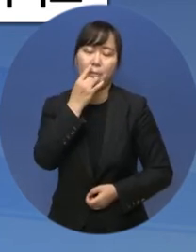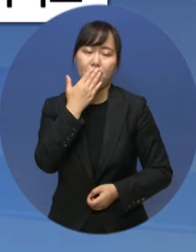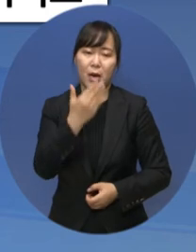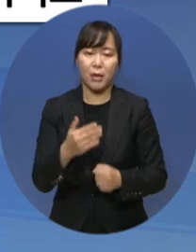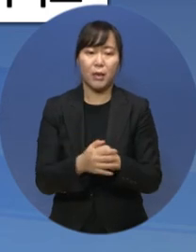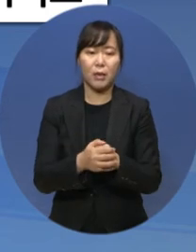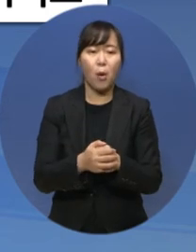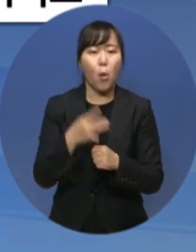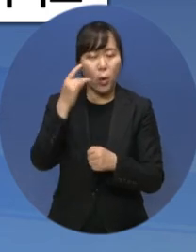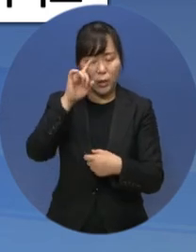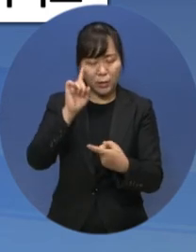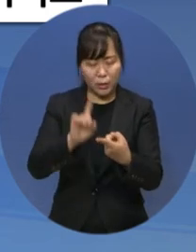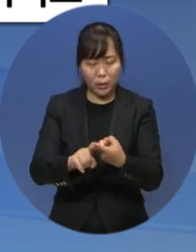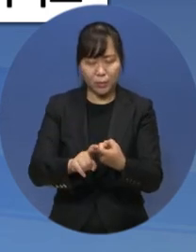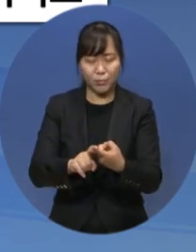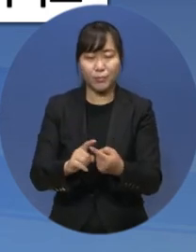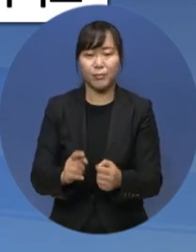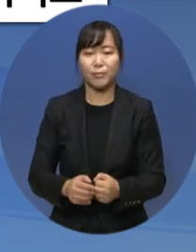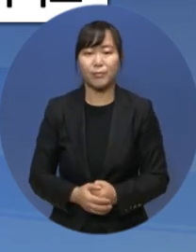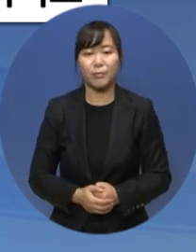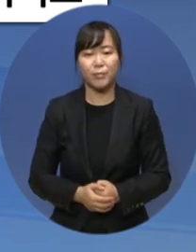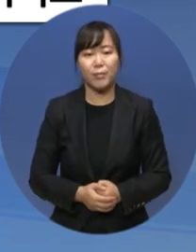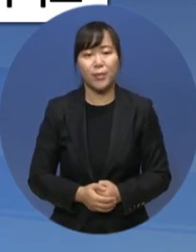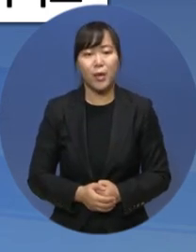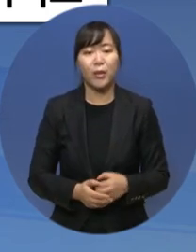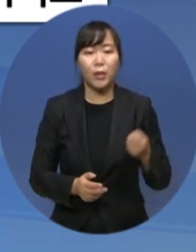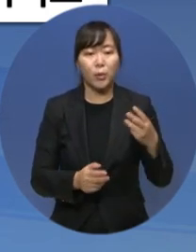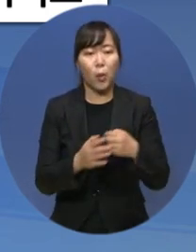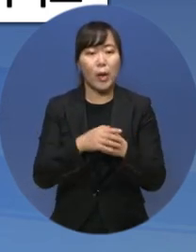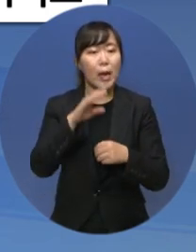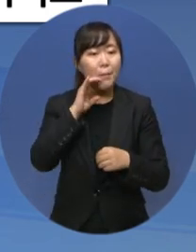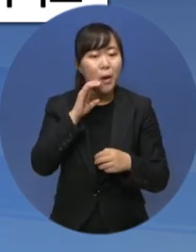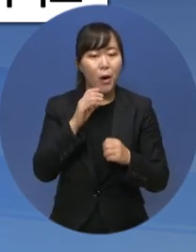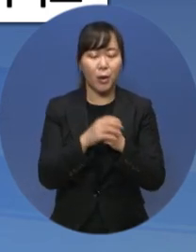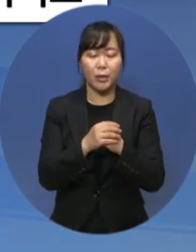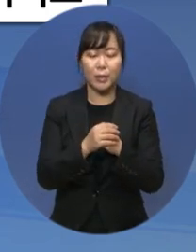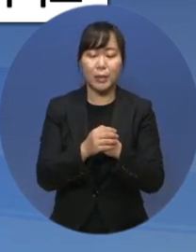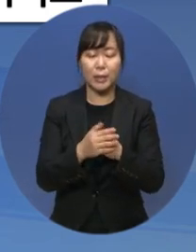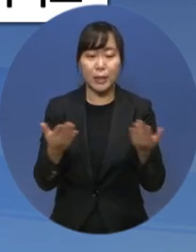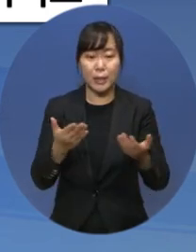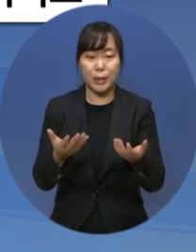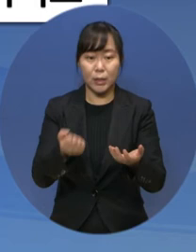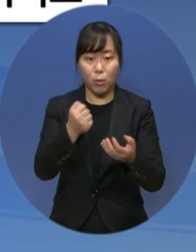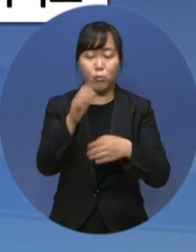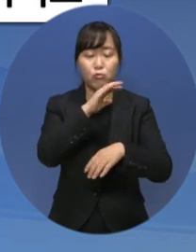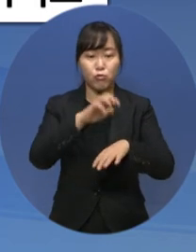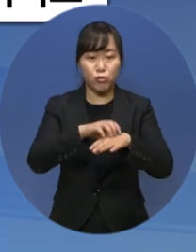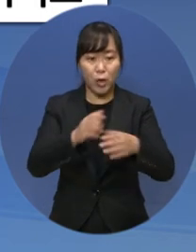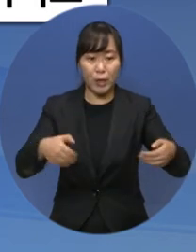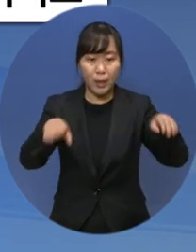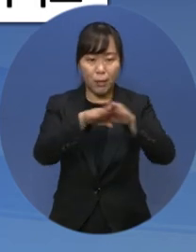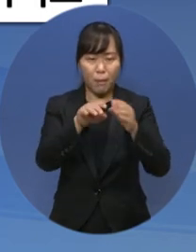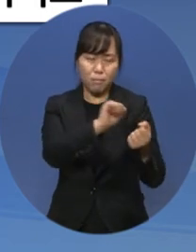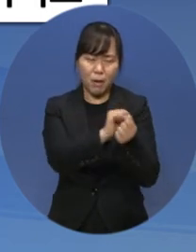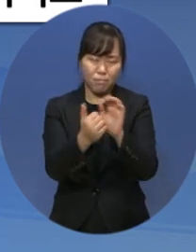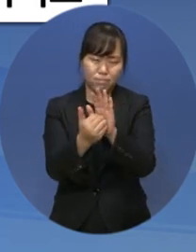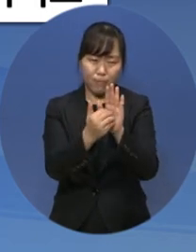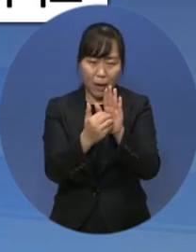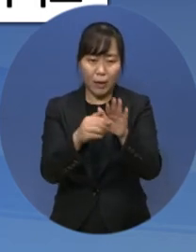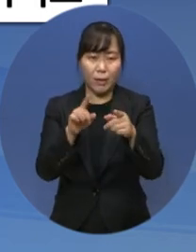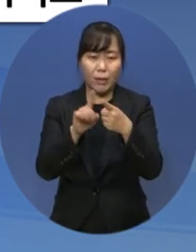기존 조치들이 유지됩니다. 이뿐 아니라 카페와 직업훈련기관 방역 조치가 확대